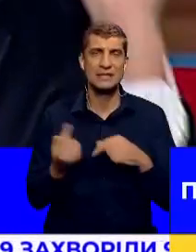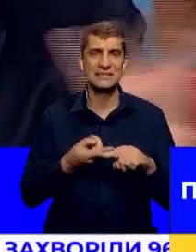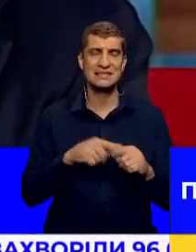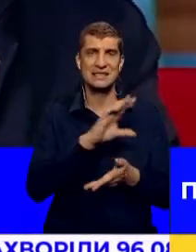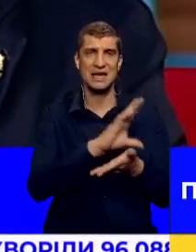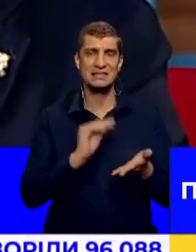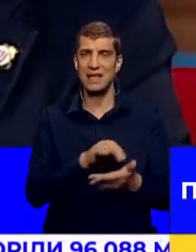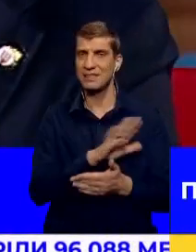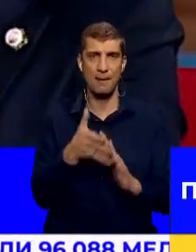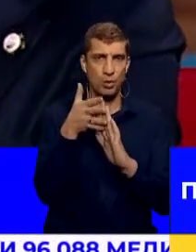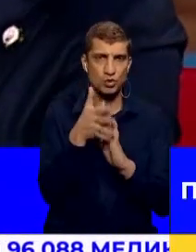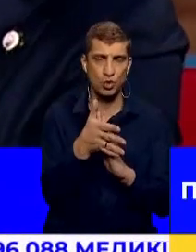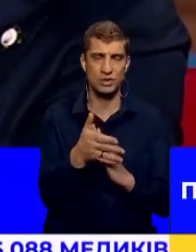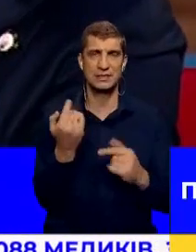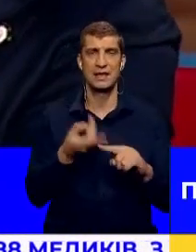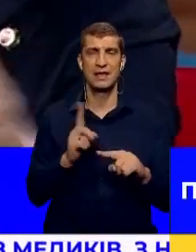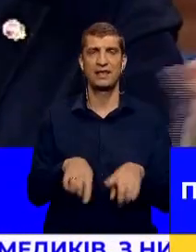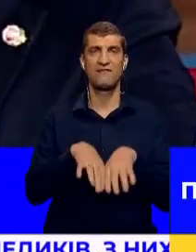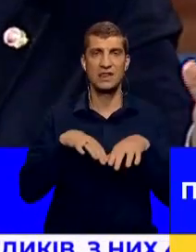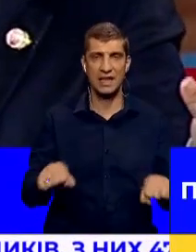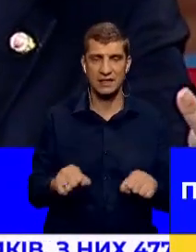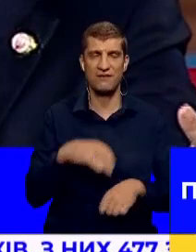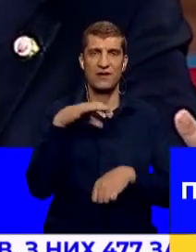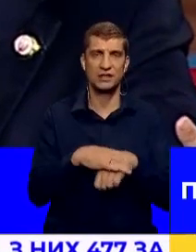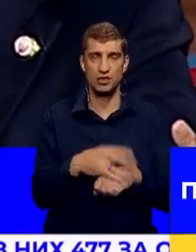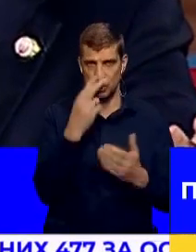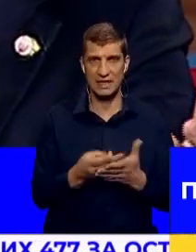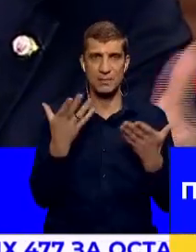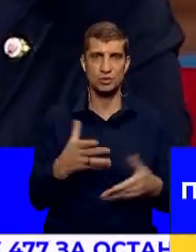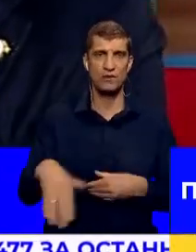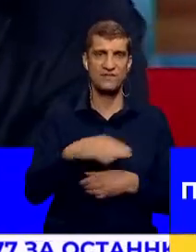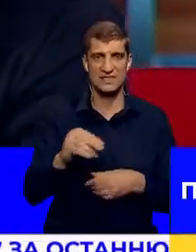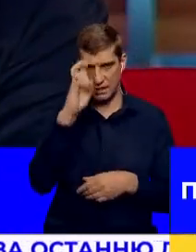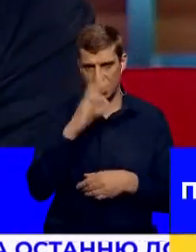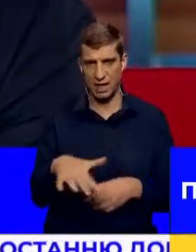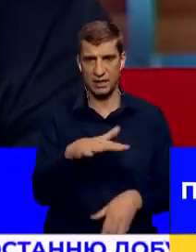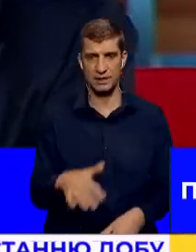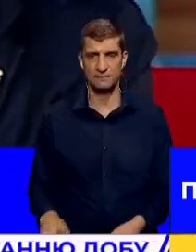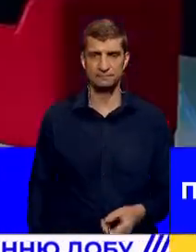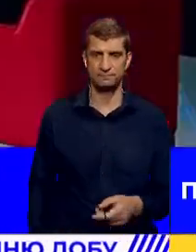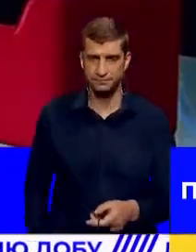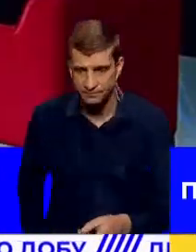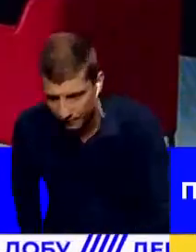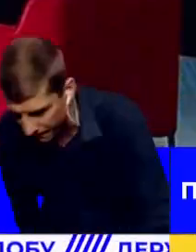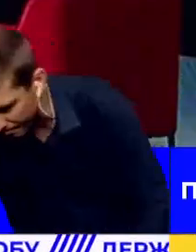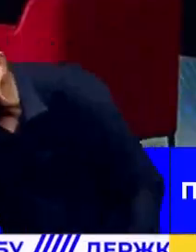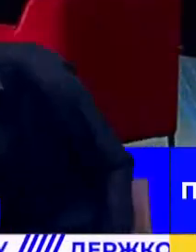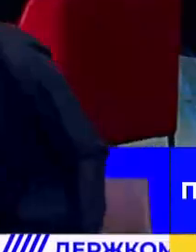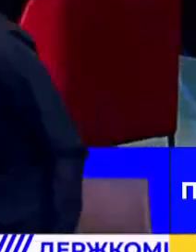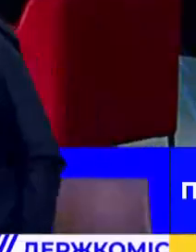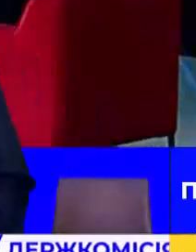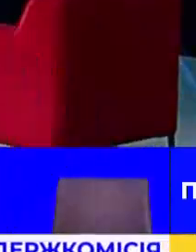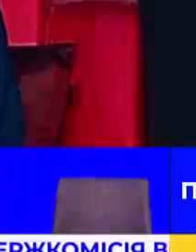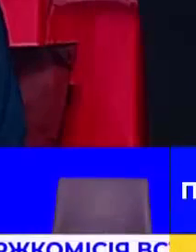Зразки непрозорості, які влада фактично демонструє всій країні. Ну, давайте тепер про